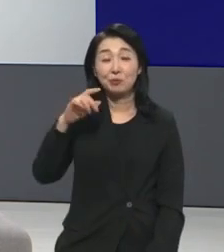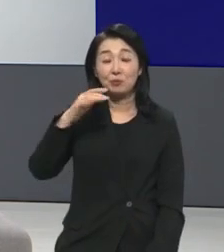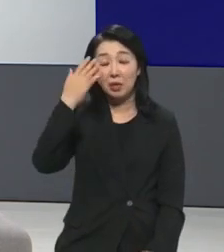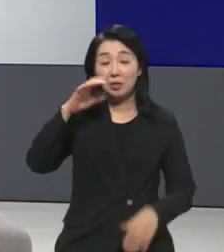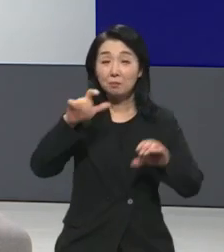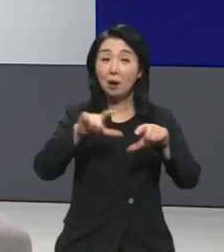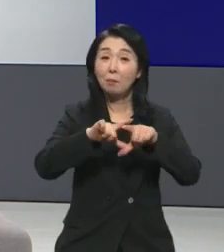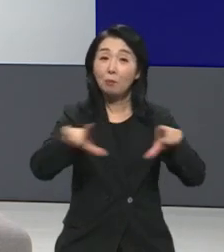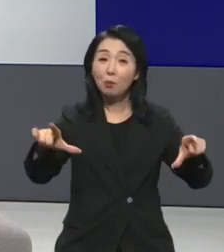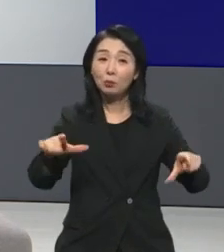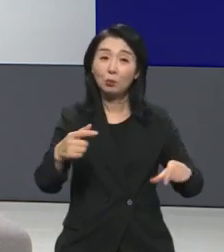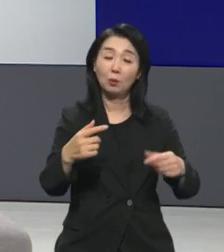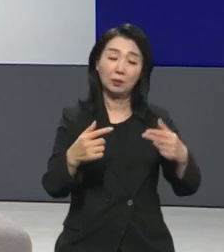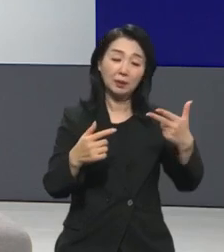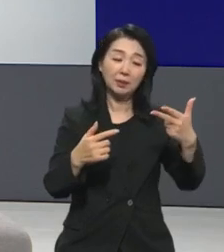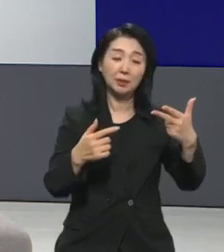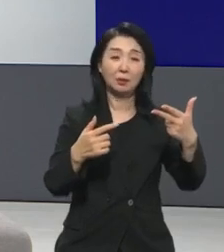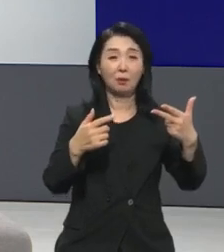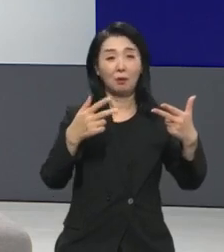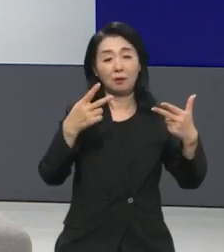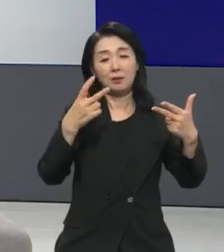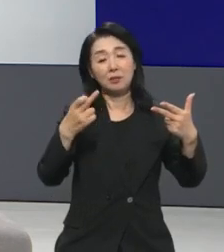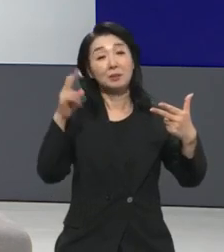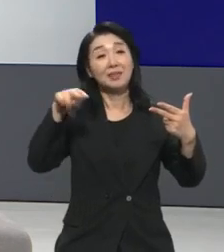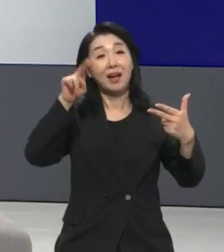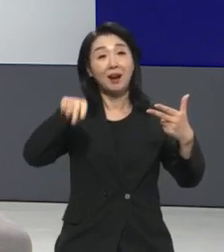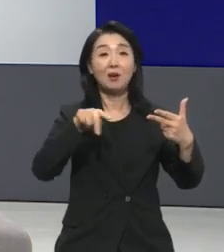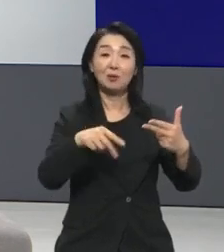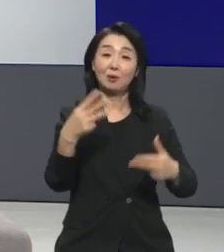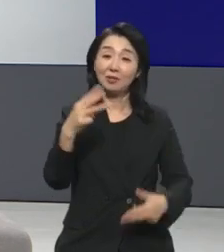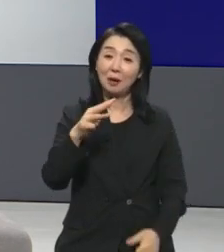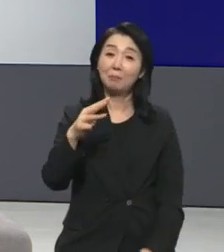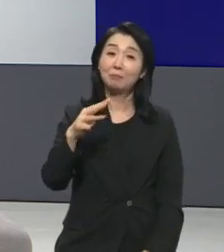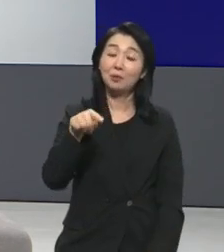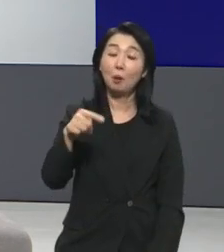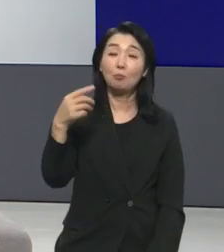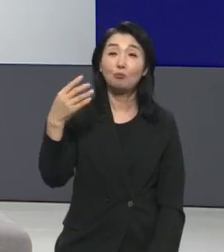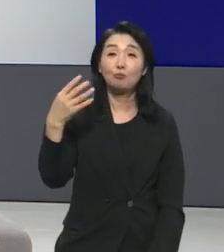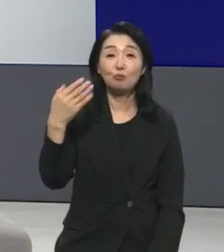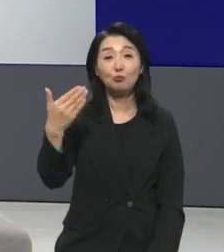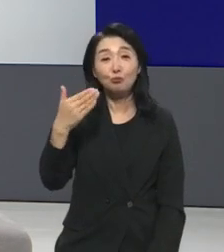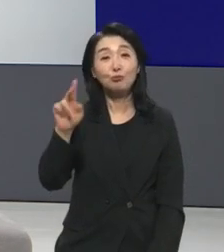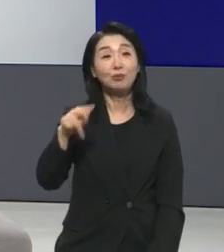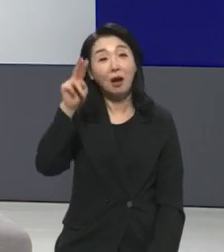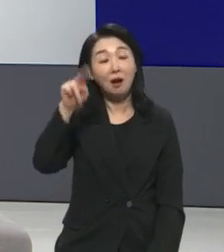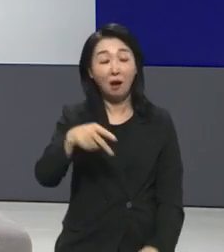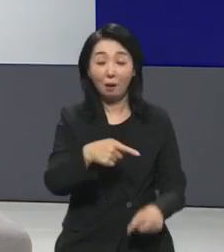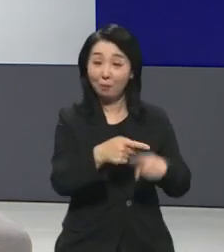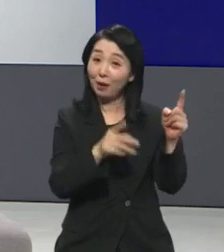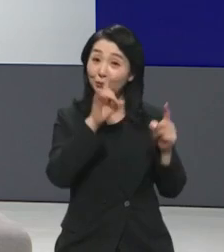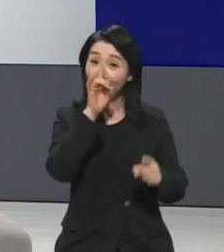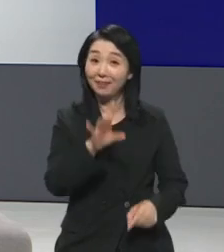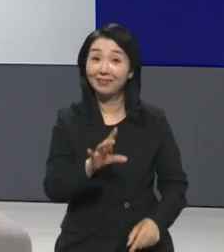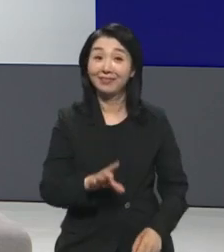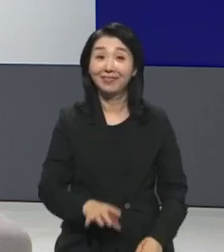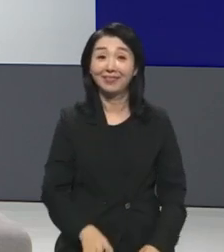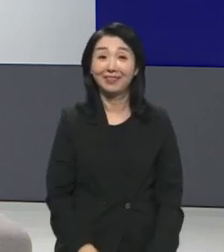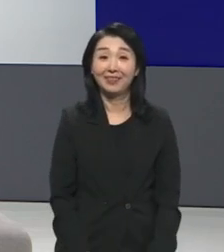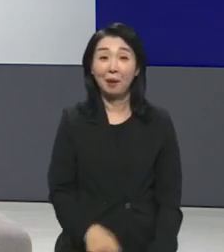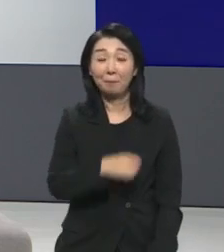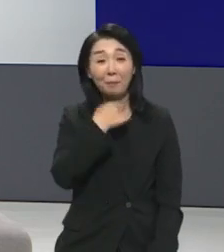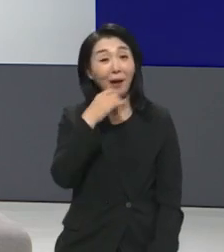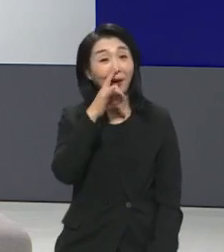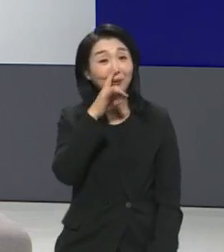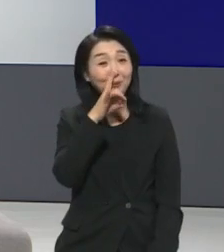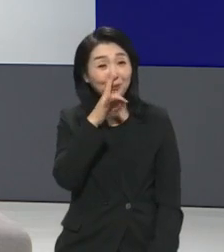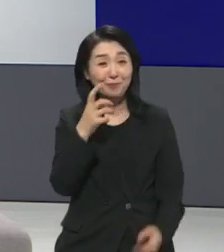김밥은 보통 7에서 12달러 정도인데 이거는 3.99달러거든요. 절반도 안 하는 네. 가격. 맛도